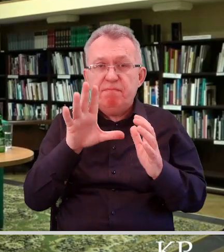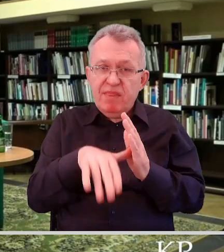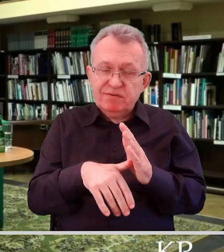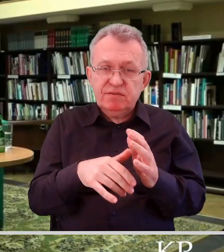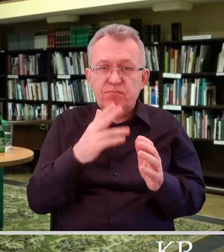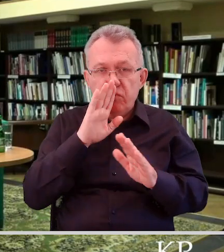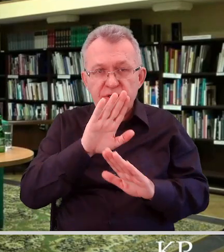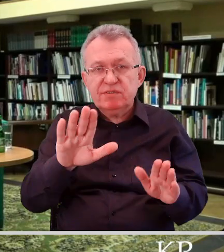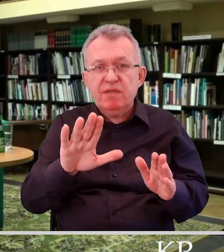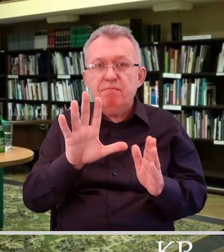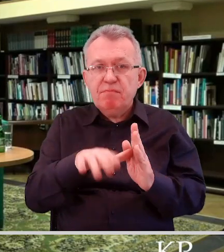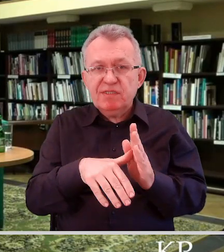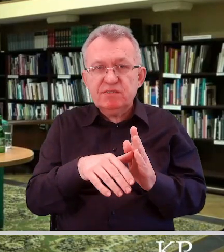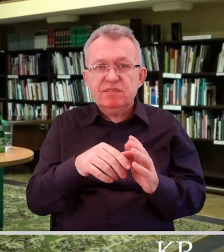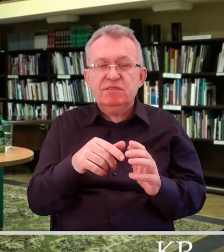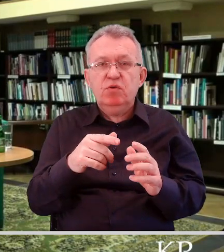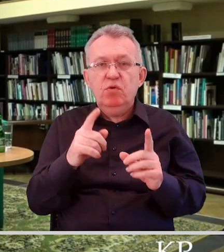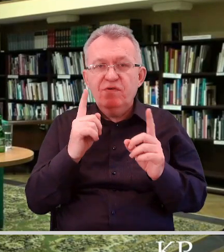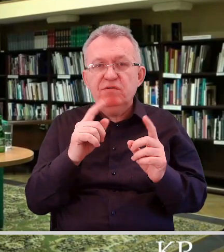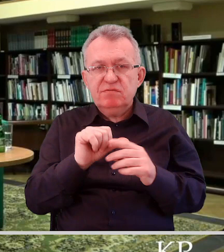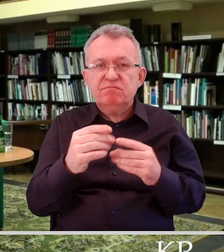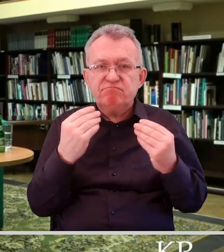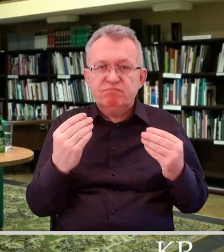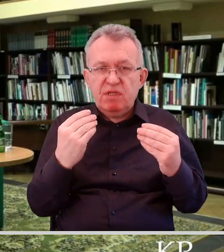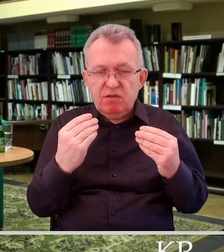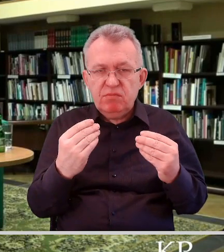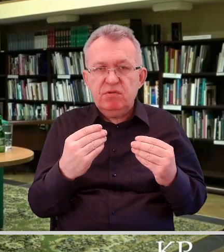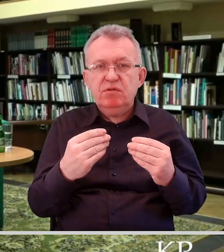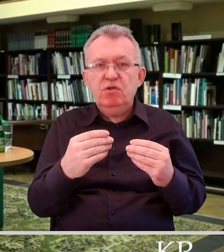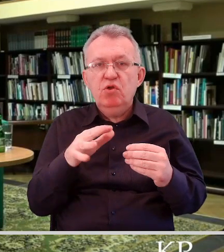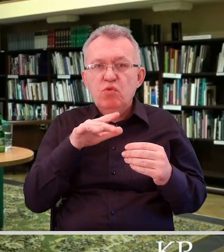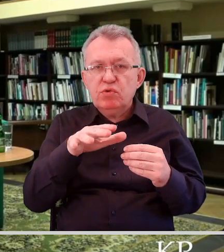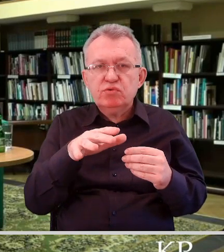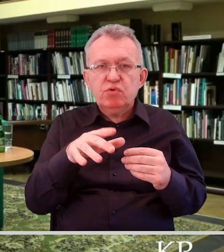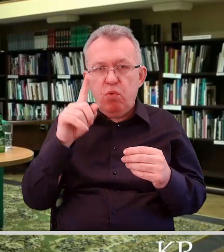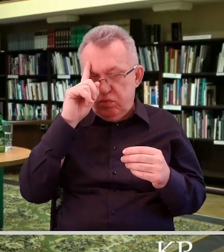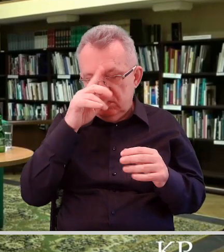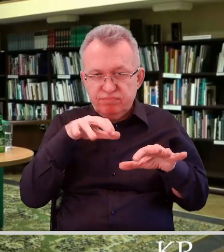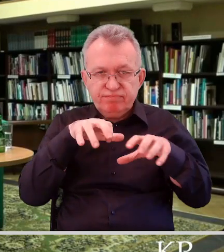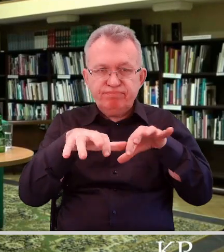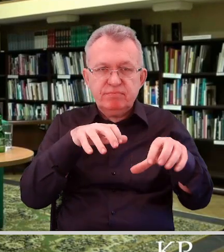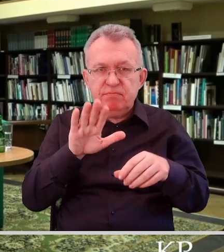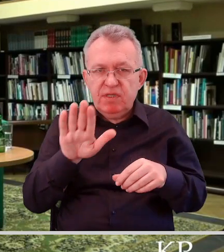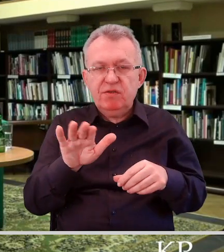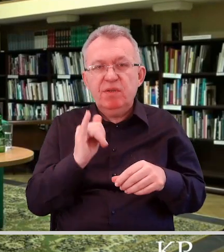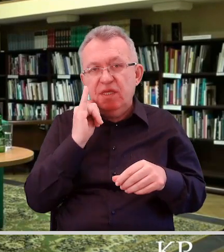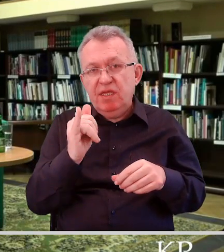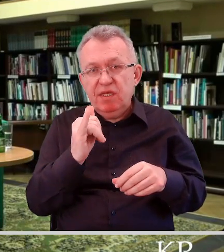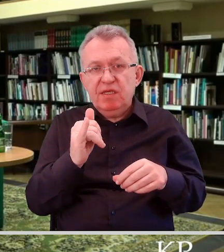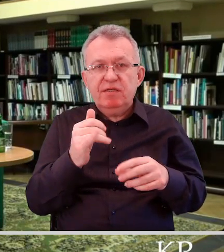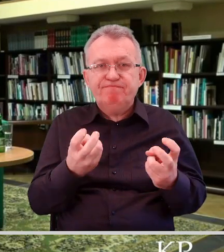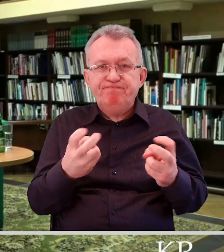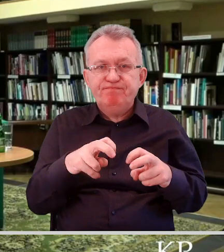miastem. Miasta w ogóle wydają mi się absolutnie fascynującymi bytami, gromadzą bardzo dużą ilość ludzi, a jednocześnie